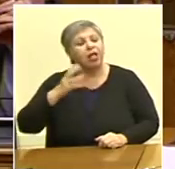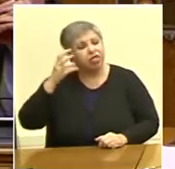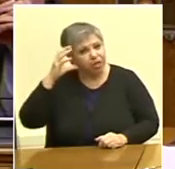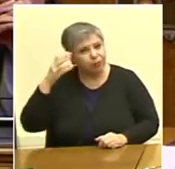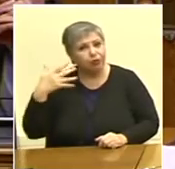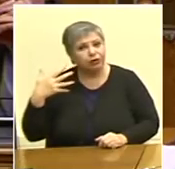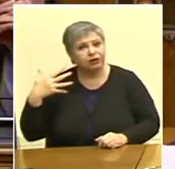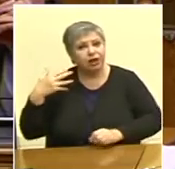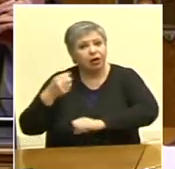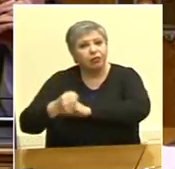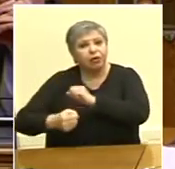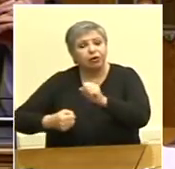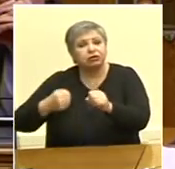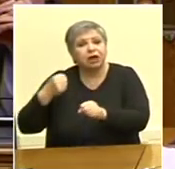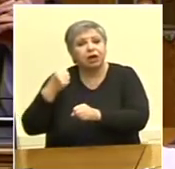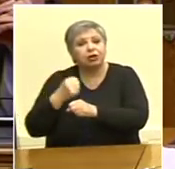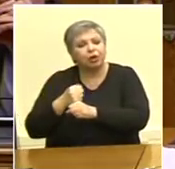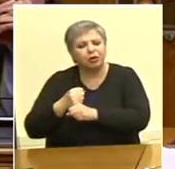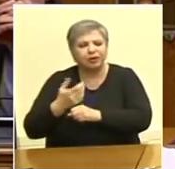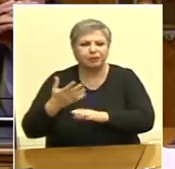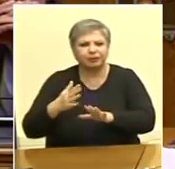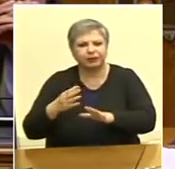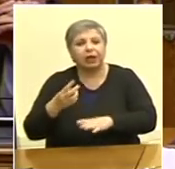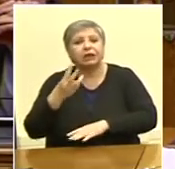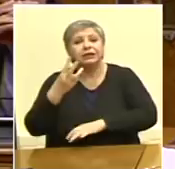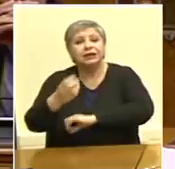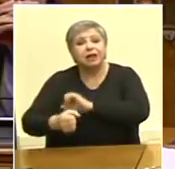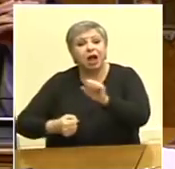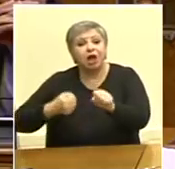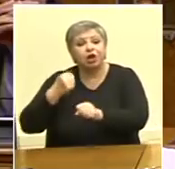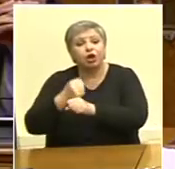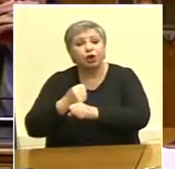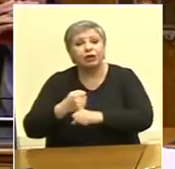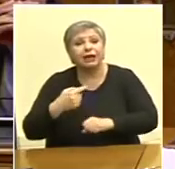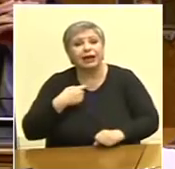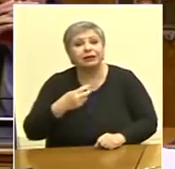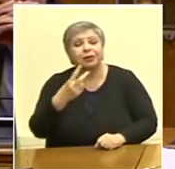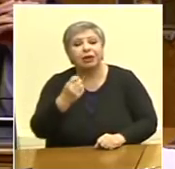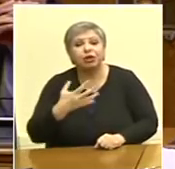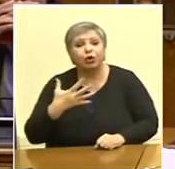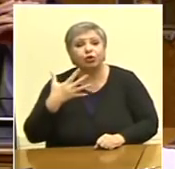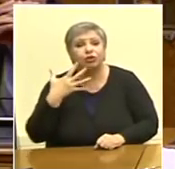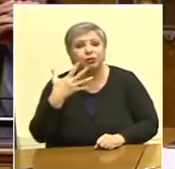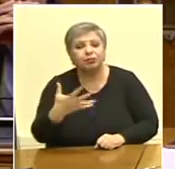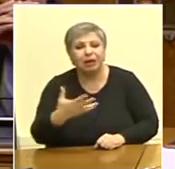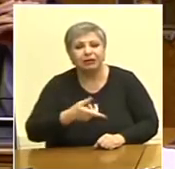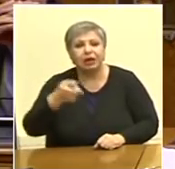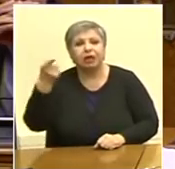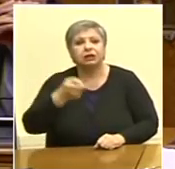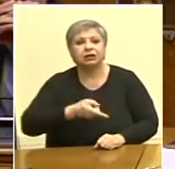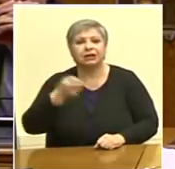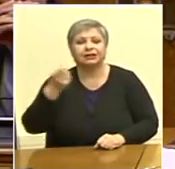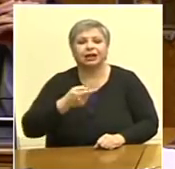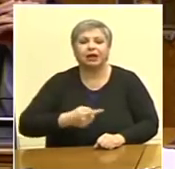πενταετία και ιδίως την πρώτη τριετία, όπου χάθηκε το 25% του ΑΕΠ μας, το 1/4 του εθνικού μας πλούτου,